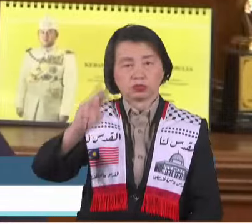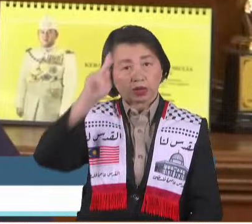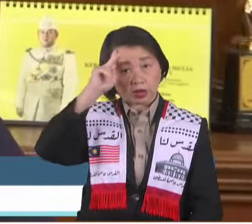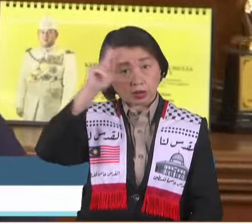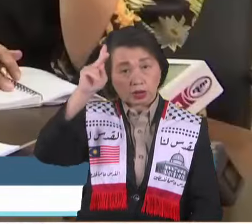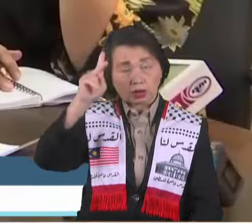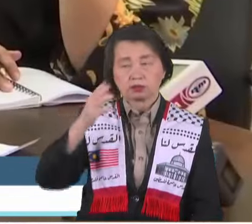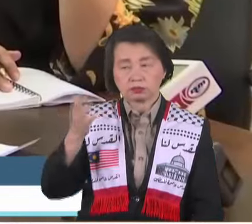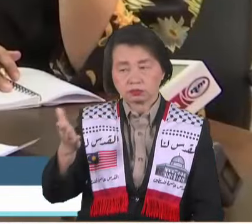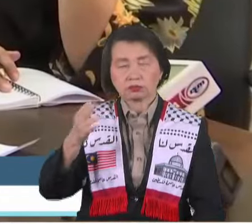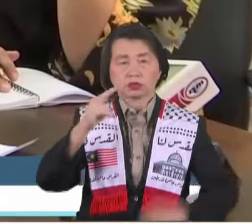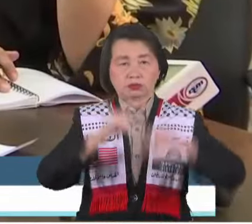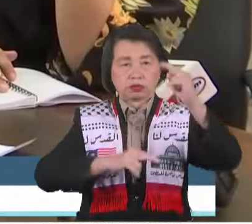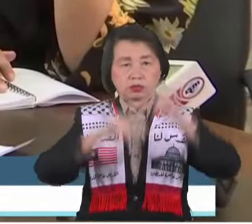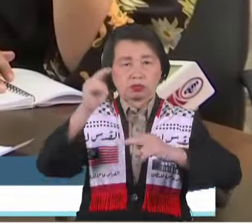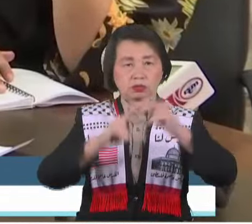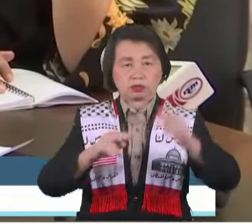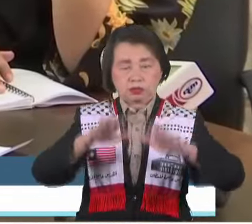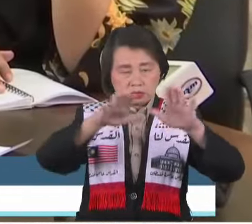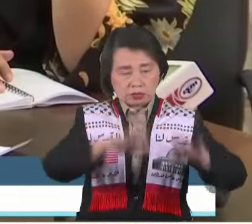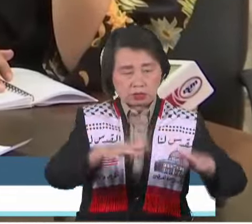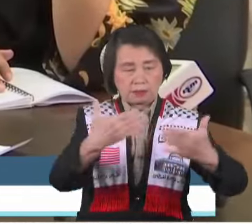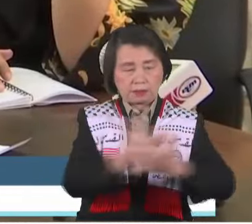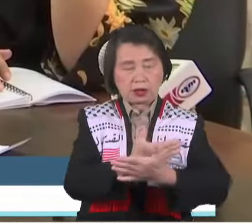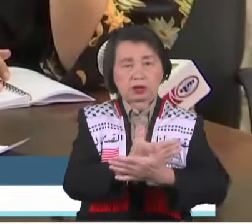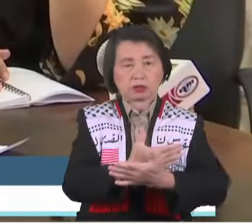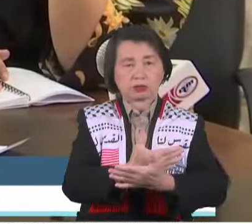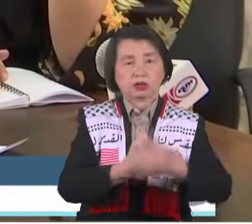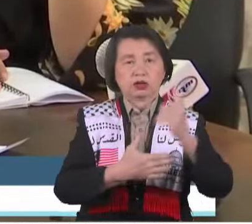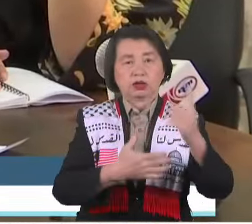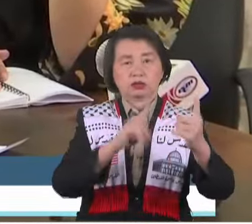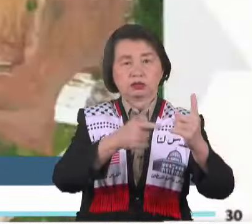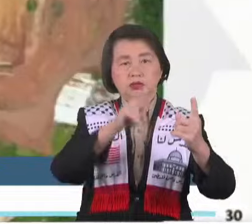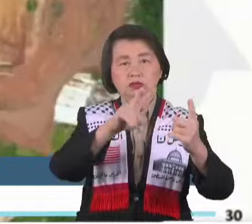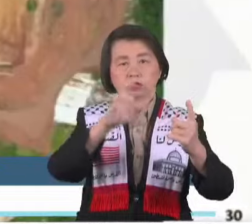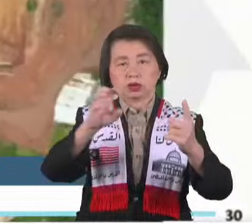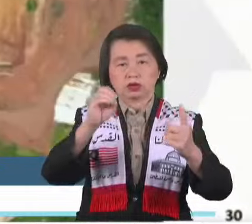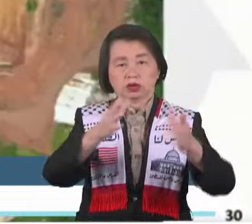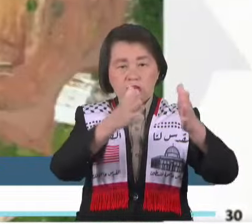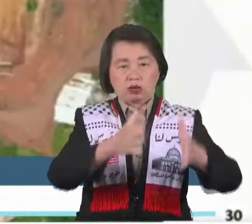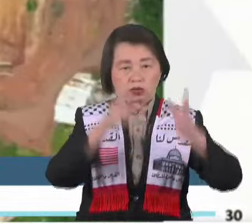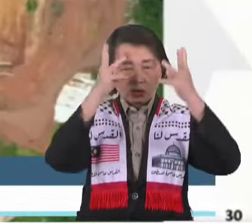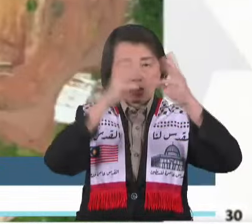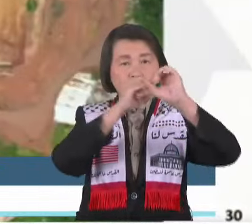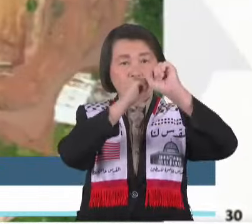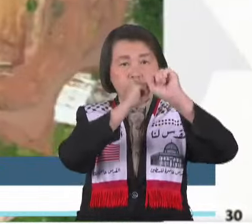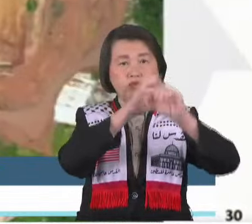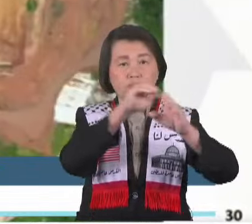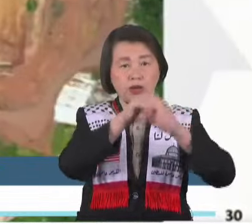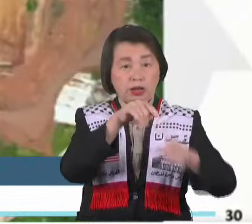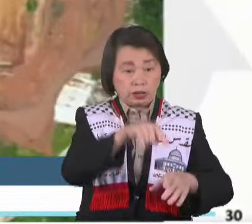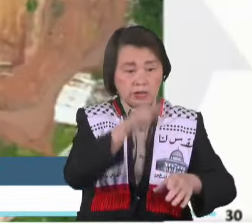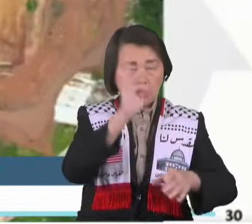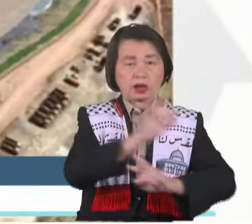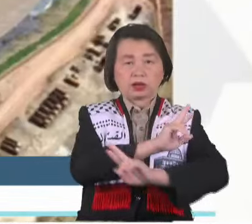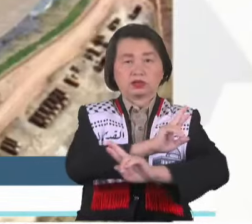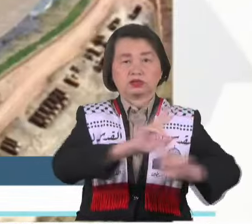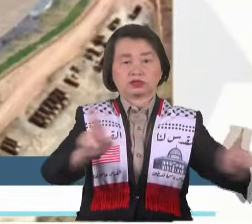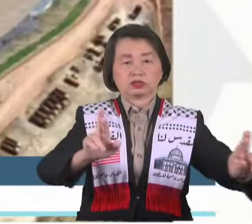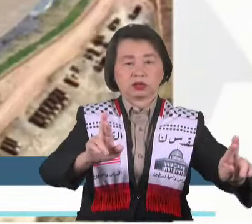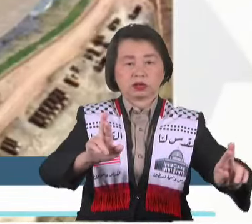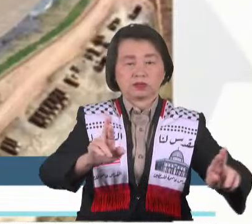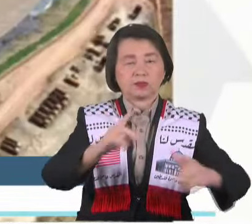Raistan Nik Daud, pembinaan penempatan baharu kepada hampir 1,200 penduduk orang asli yang terbabit dijangka siap